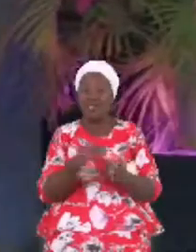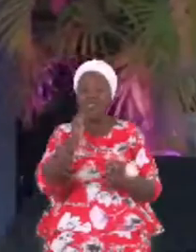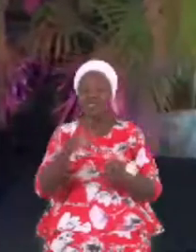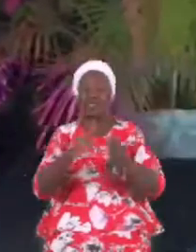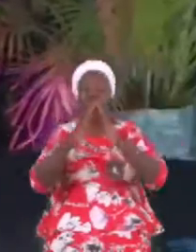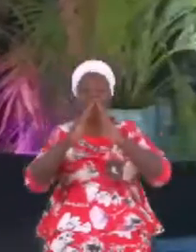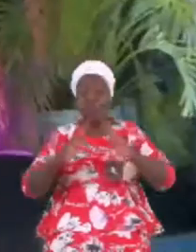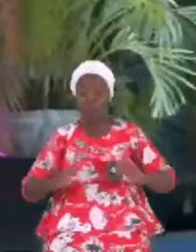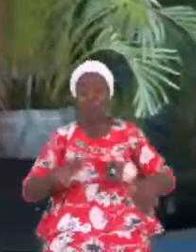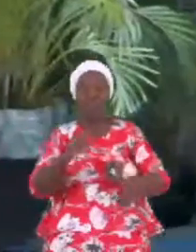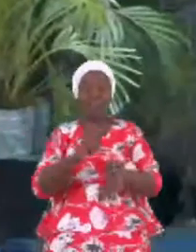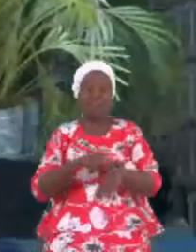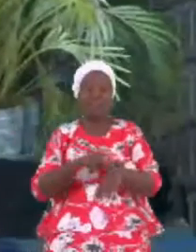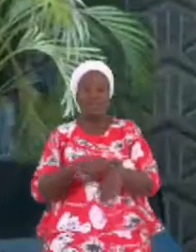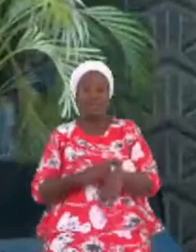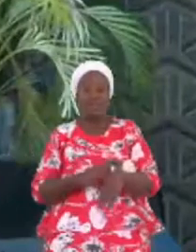solennel.